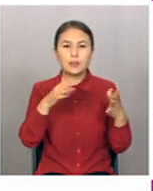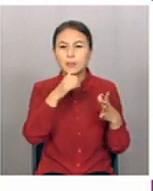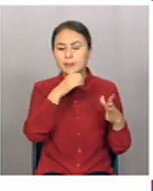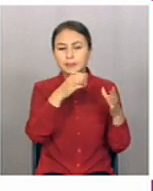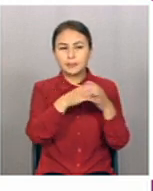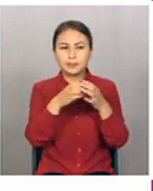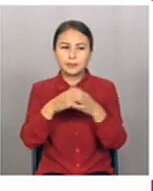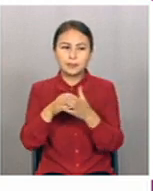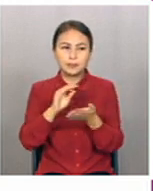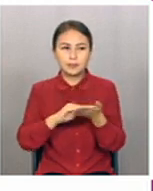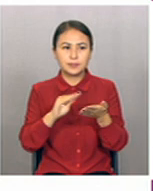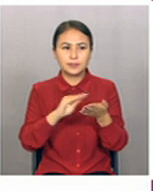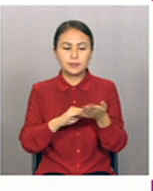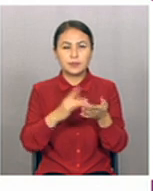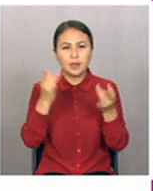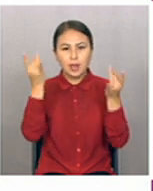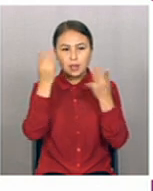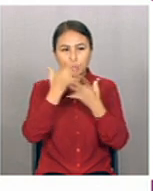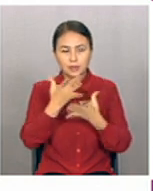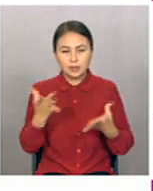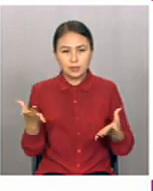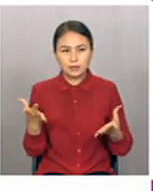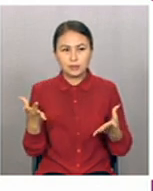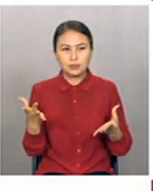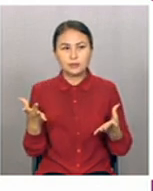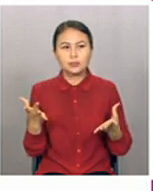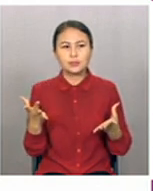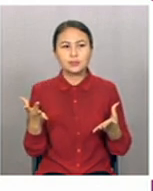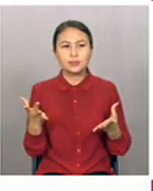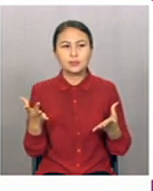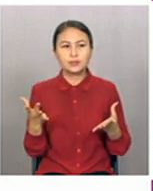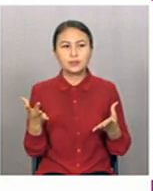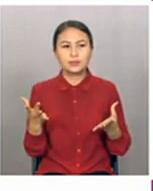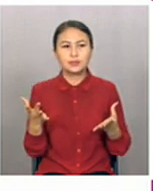көрейік. Ізеттілікке әдептілік жатады екен.